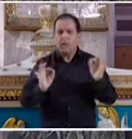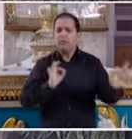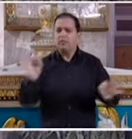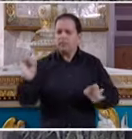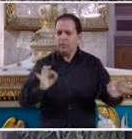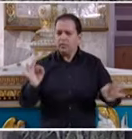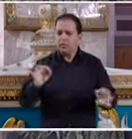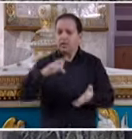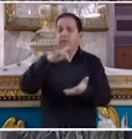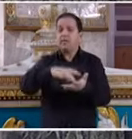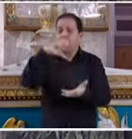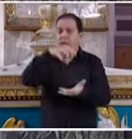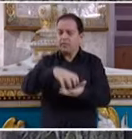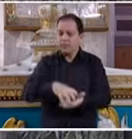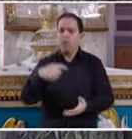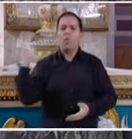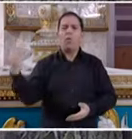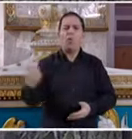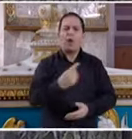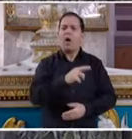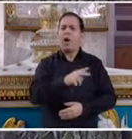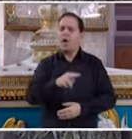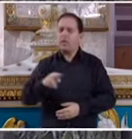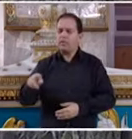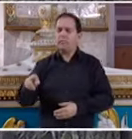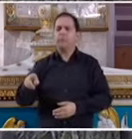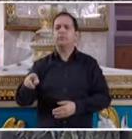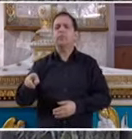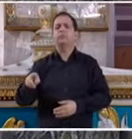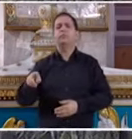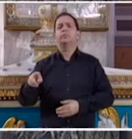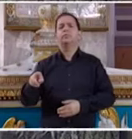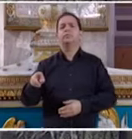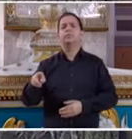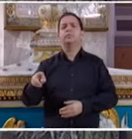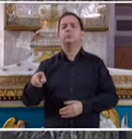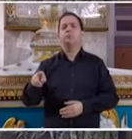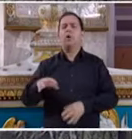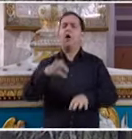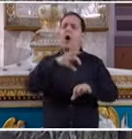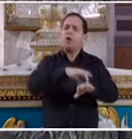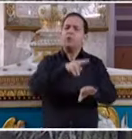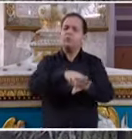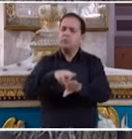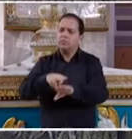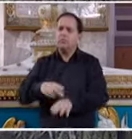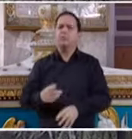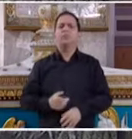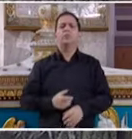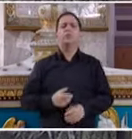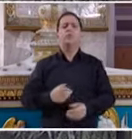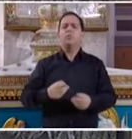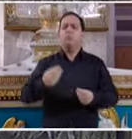τούτου και πάντων των αδελφών ημών, των εν ασθενείς κατακειμένων, εν θλίψεις